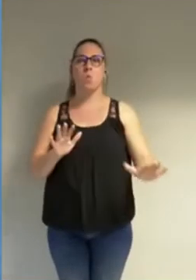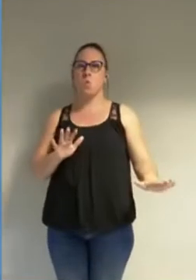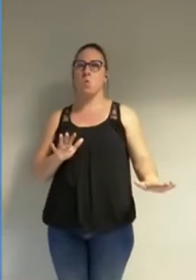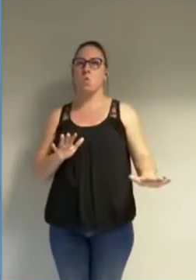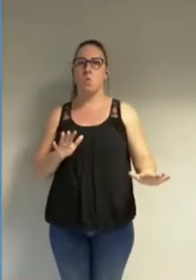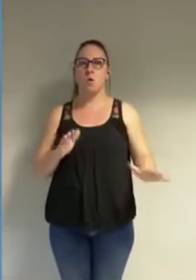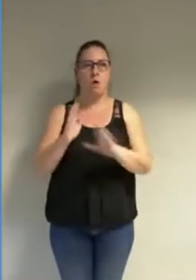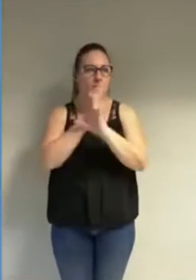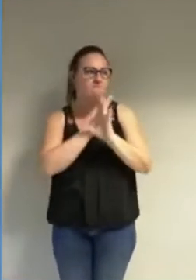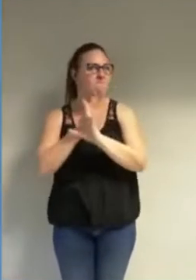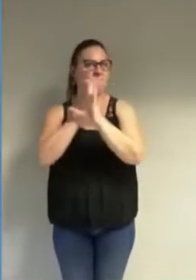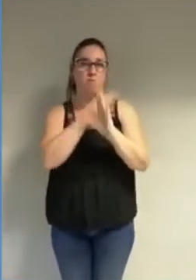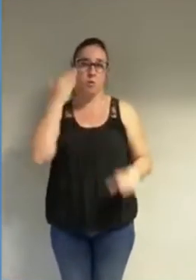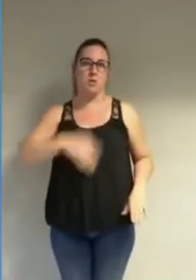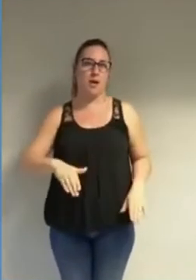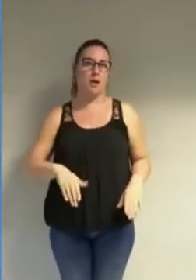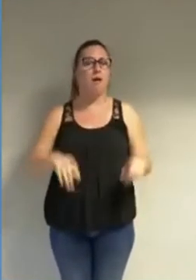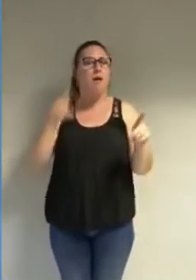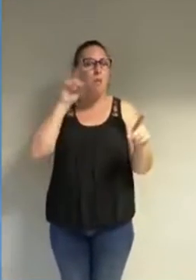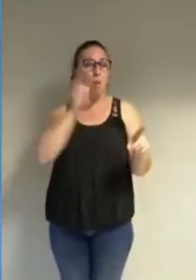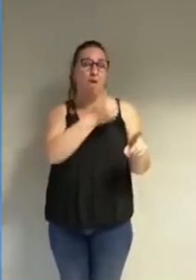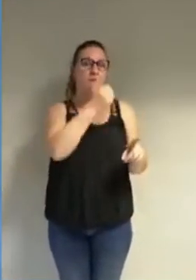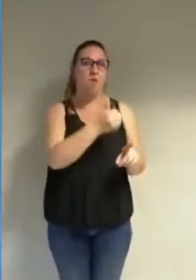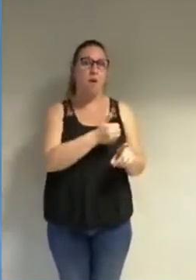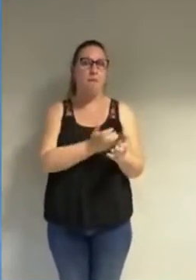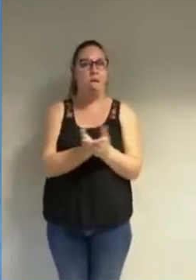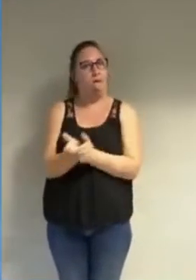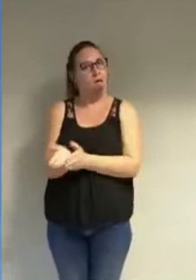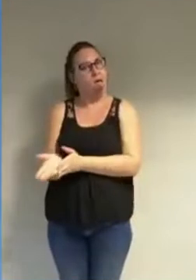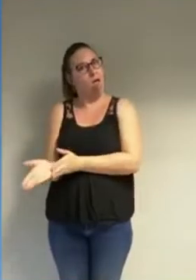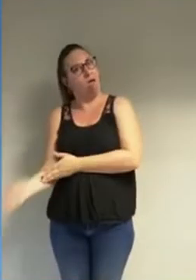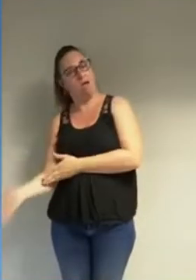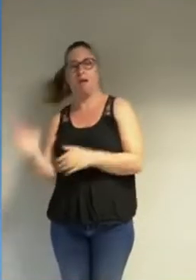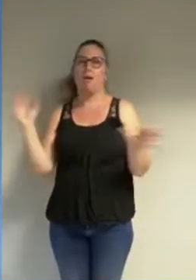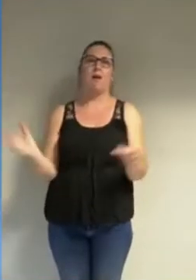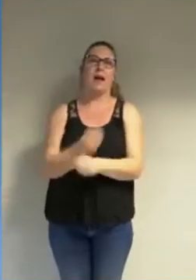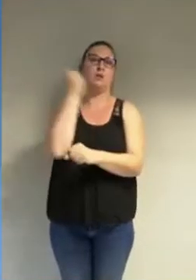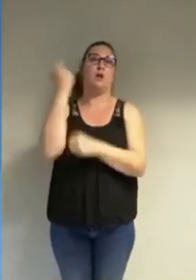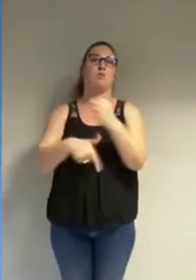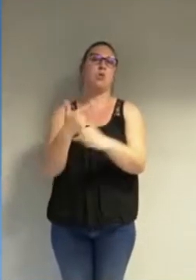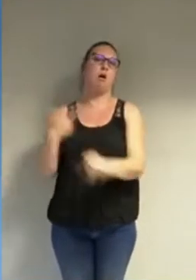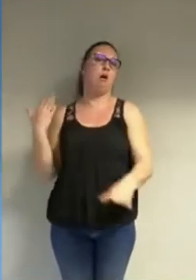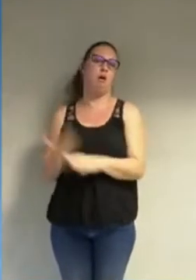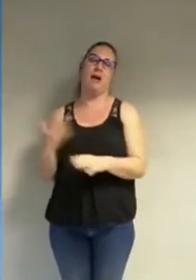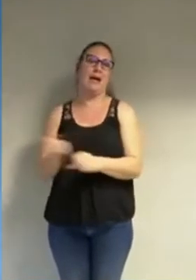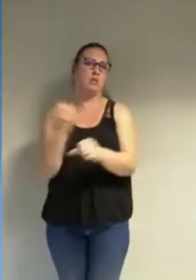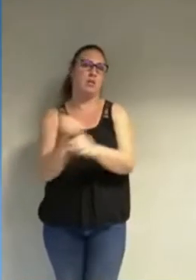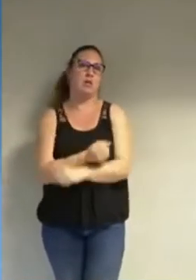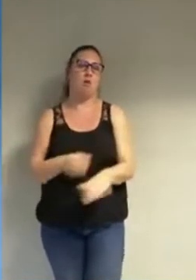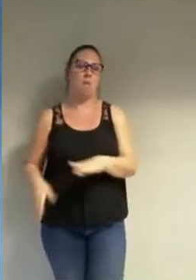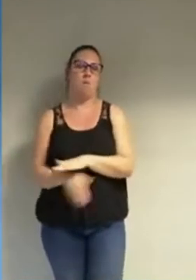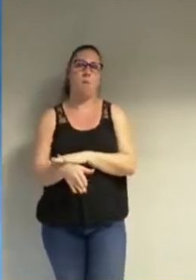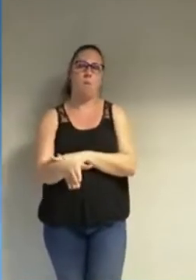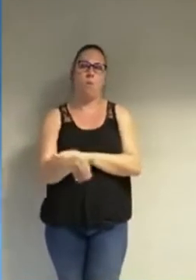masqué. Il suffit de voir comment vous avez biaisé pour arriver à vos fins depuis 2 ans. Je rappelle qu'en